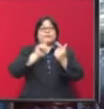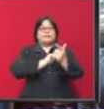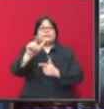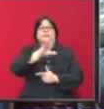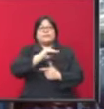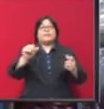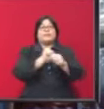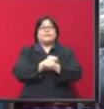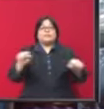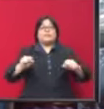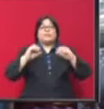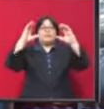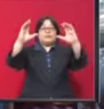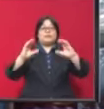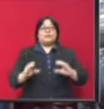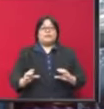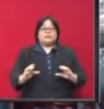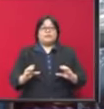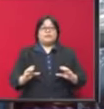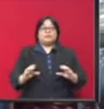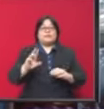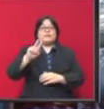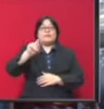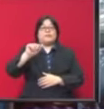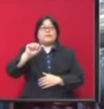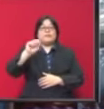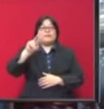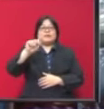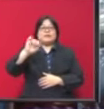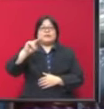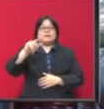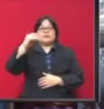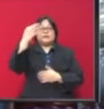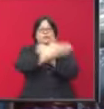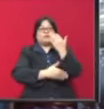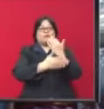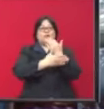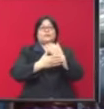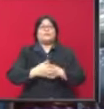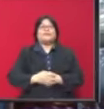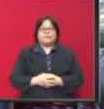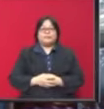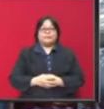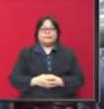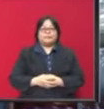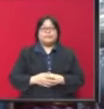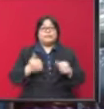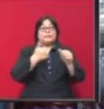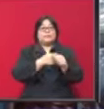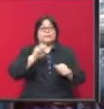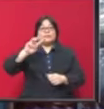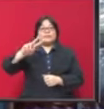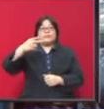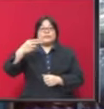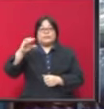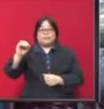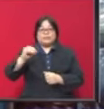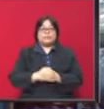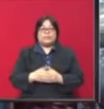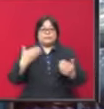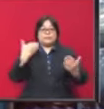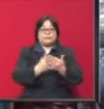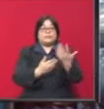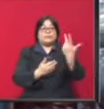setiap menyediakan mekanisme untuk vaksinasi kepada seluruh negara menurut The Blues ROM